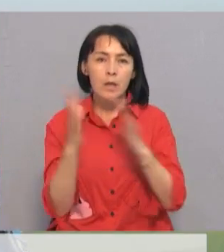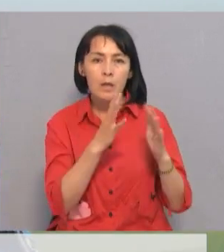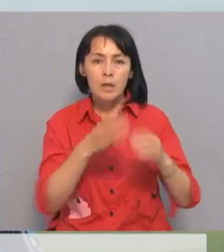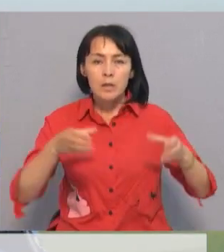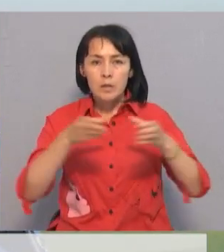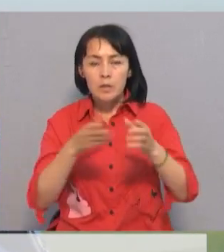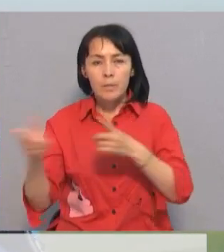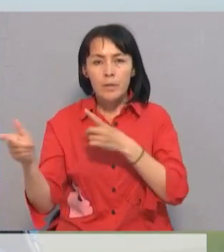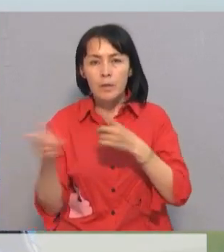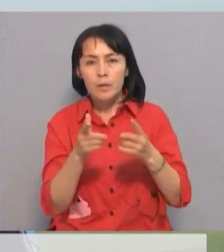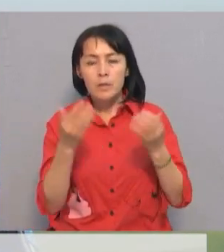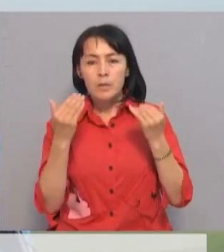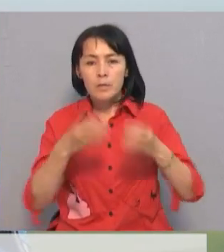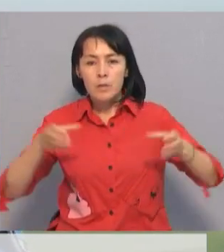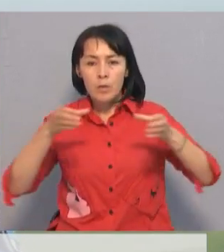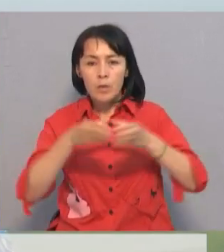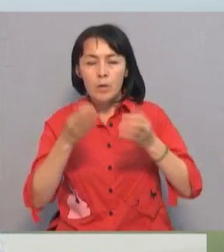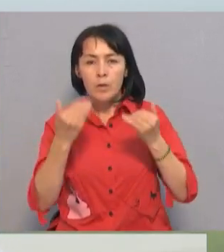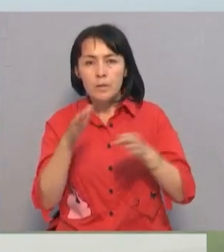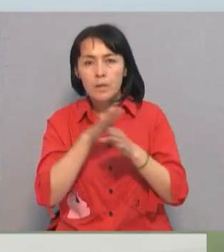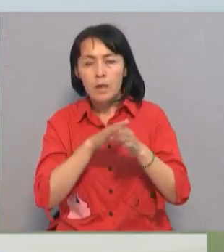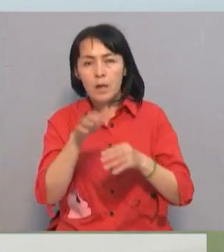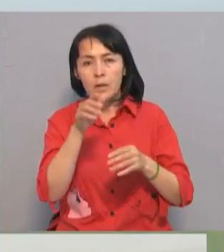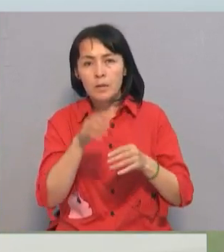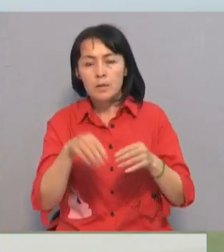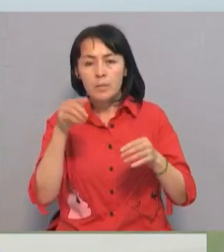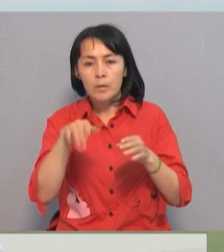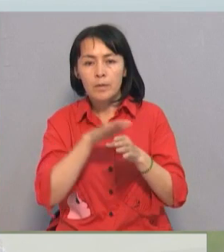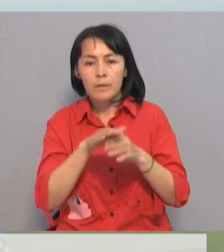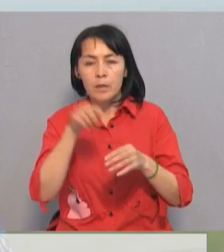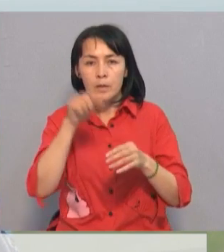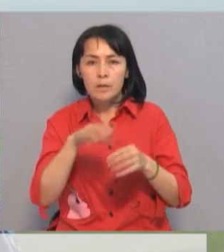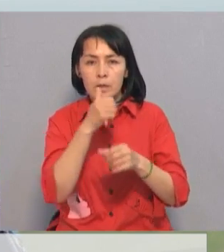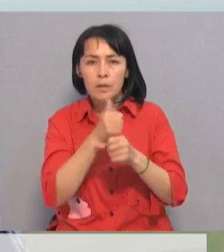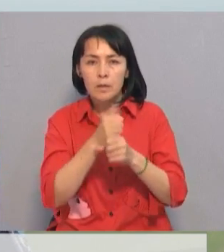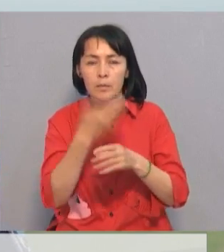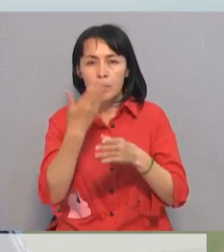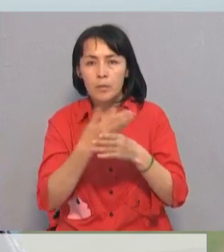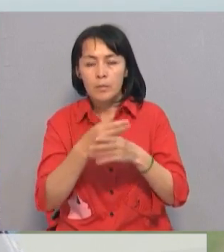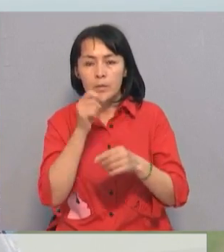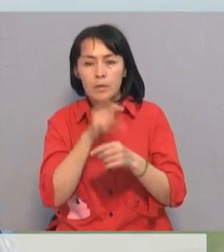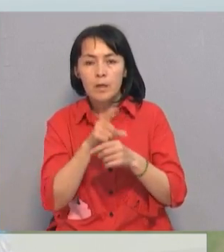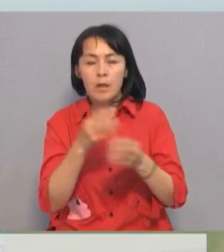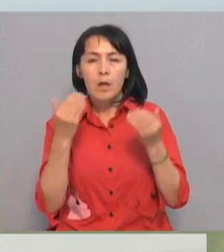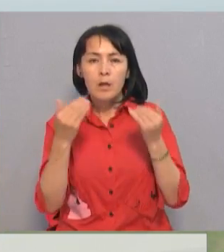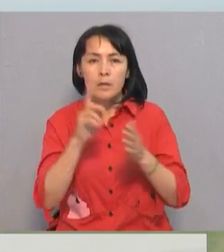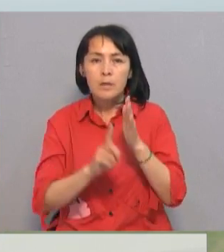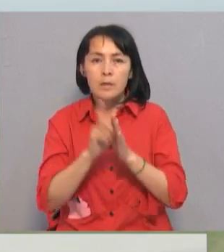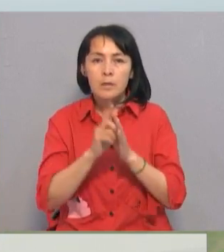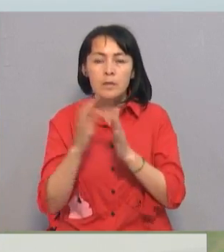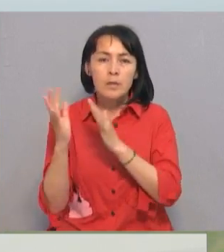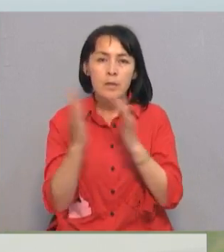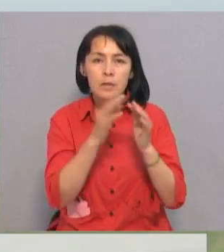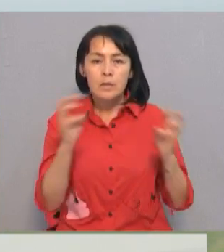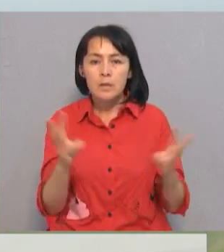штабные тренировки с уполномоченными органами и организациями по выполнению основных и вспомогательных задач возникающих в ходе ли со